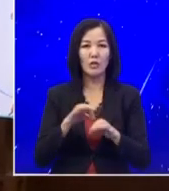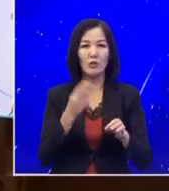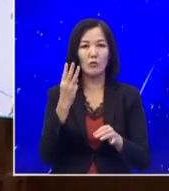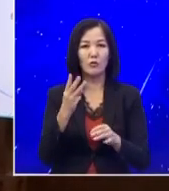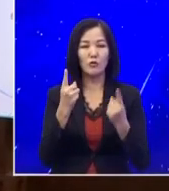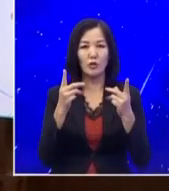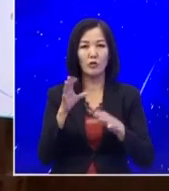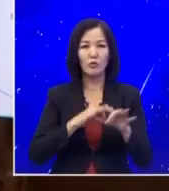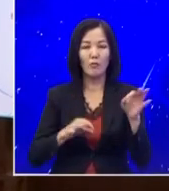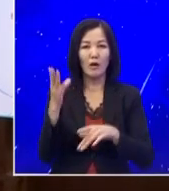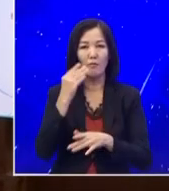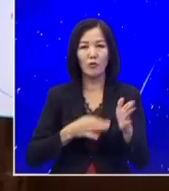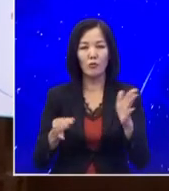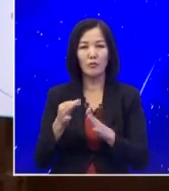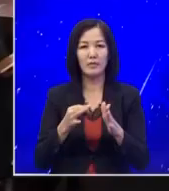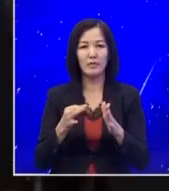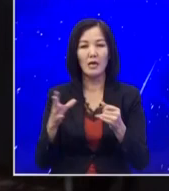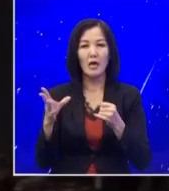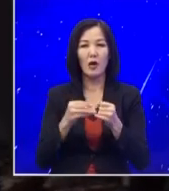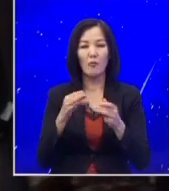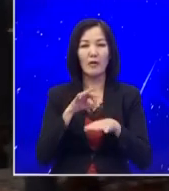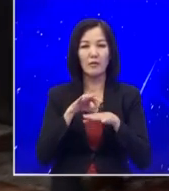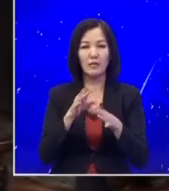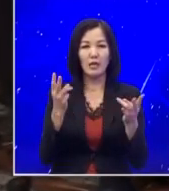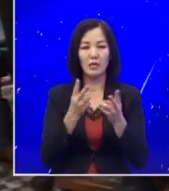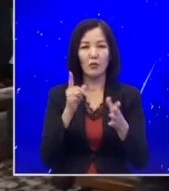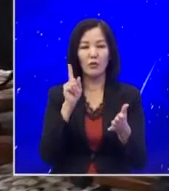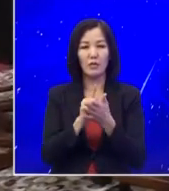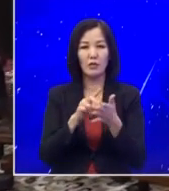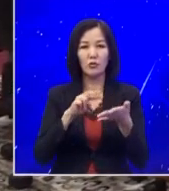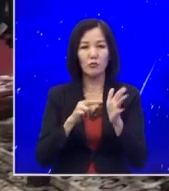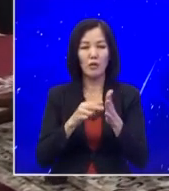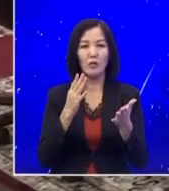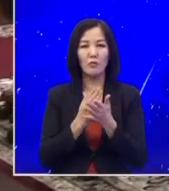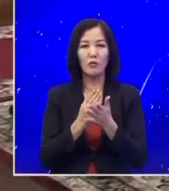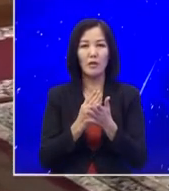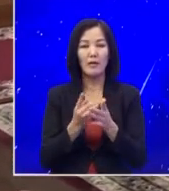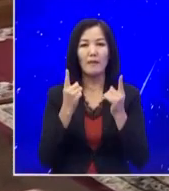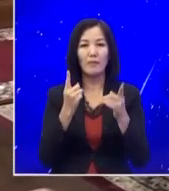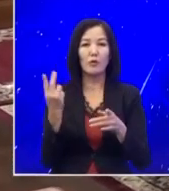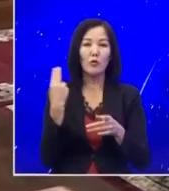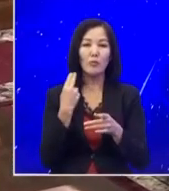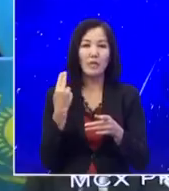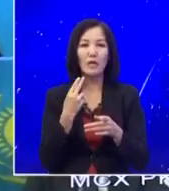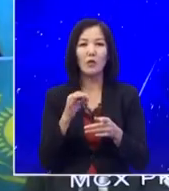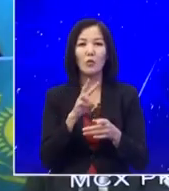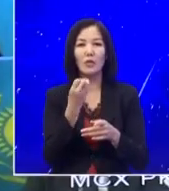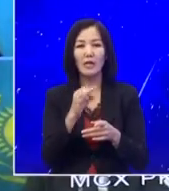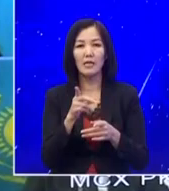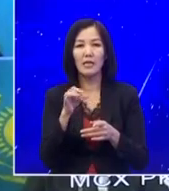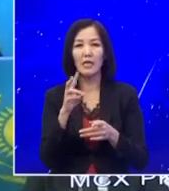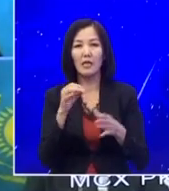ішінде үш тың жоба Алматы облысы аумағында іске асуы тиіс деп жоспарланып отыр. Бірі Ұлыбританиялық United